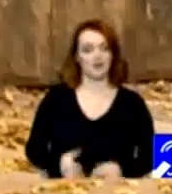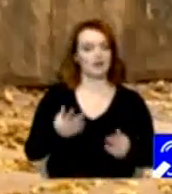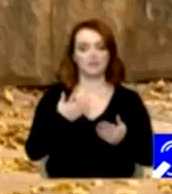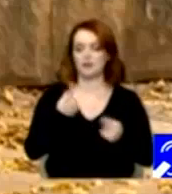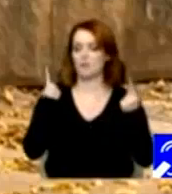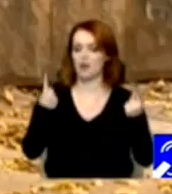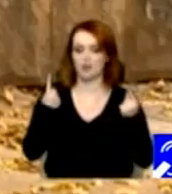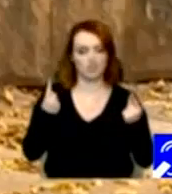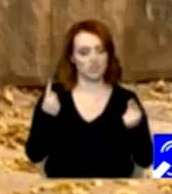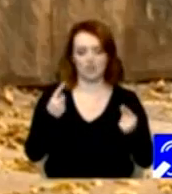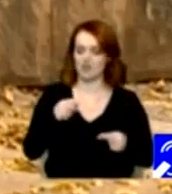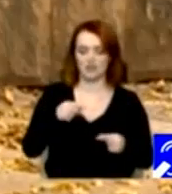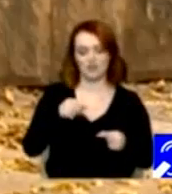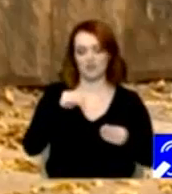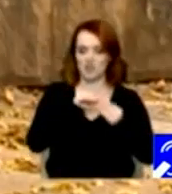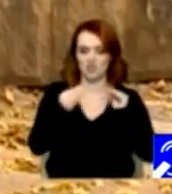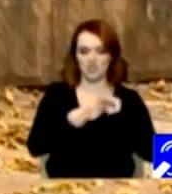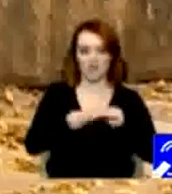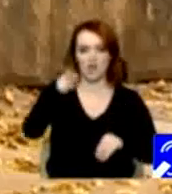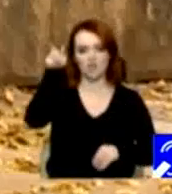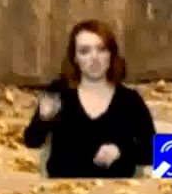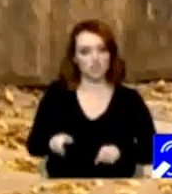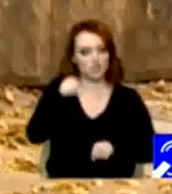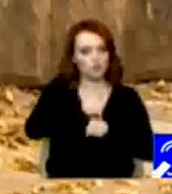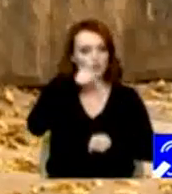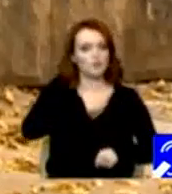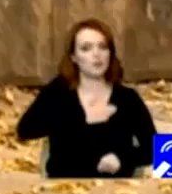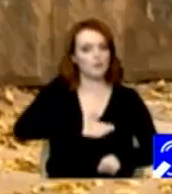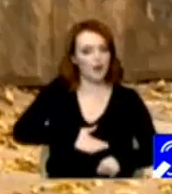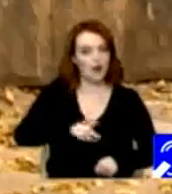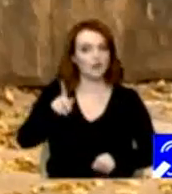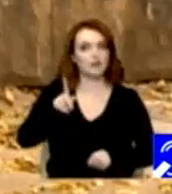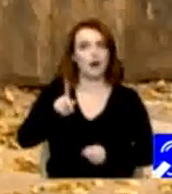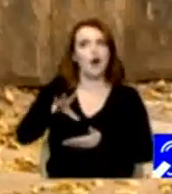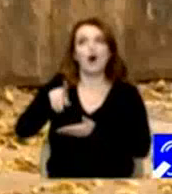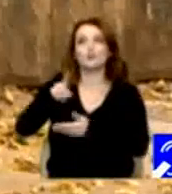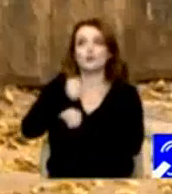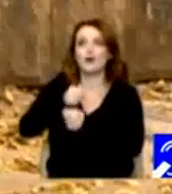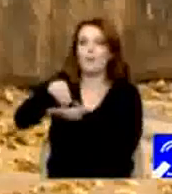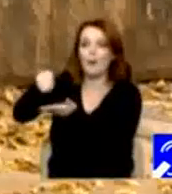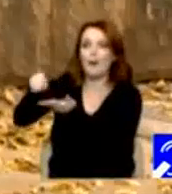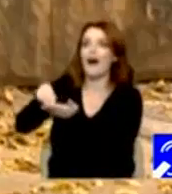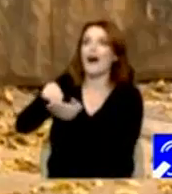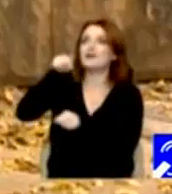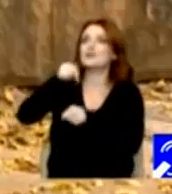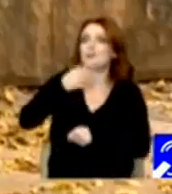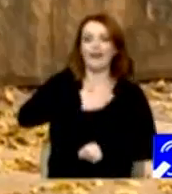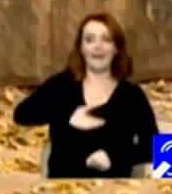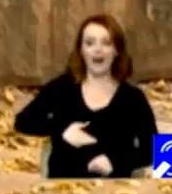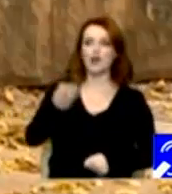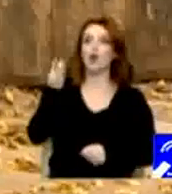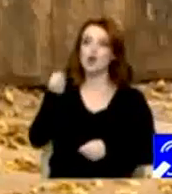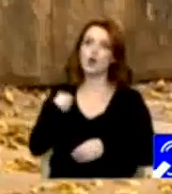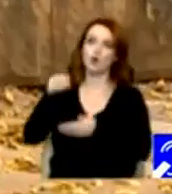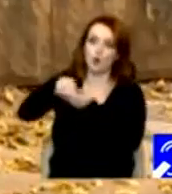gravitatii extrem de mare Deci omul simti placere de la ceea ce face zâna ciob sunt acesti pasi eu Siria